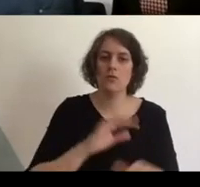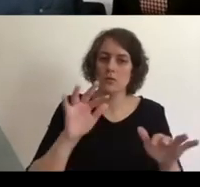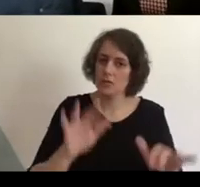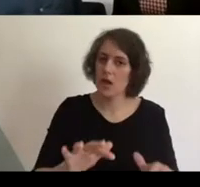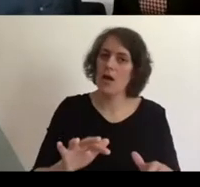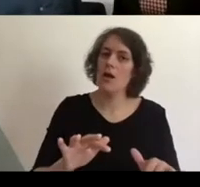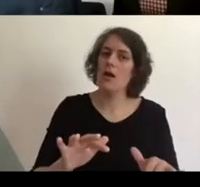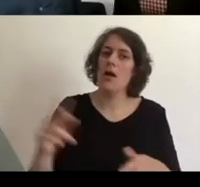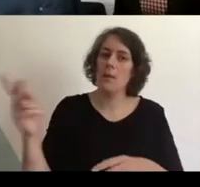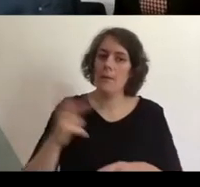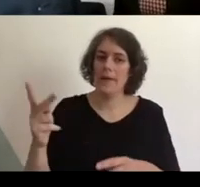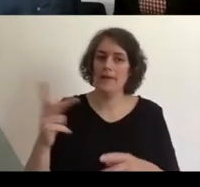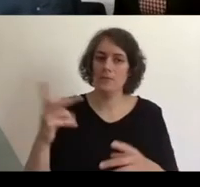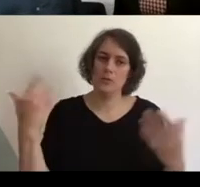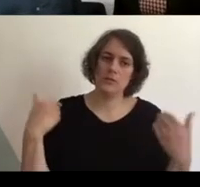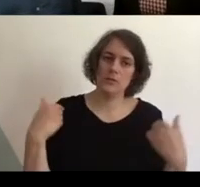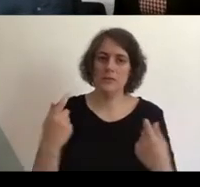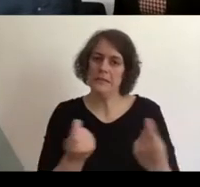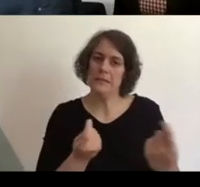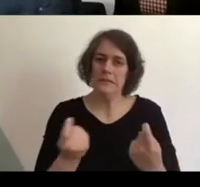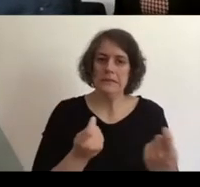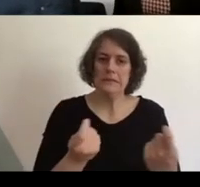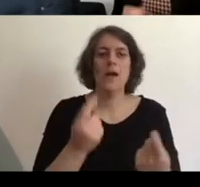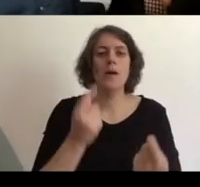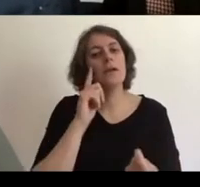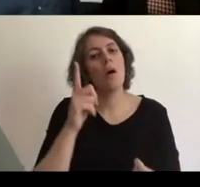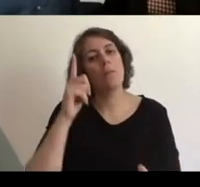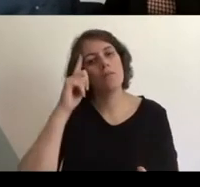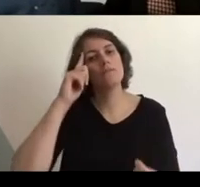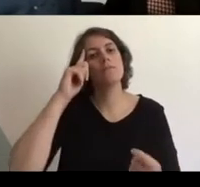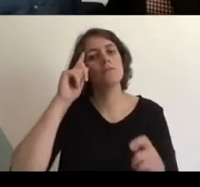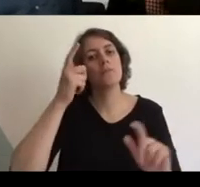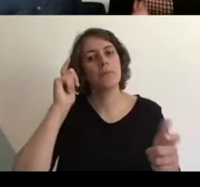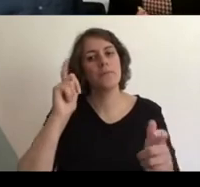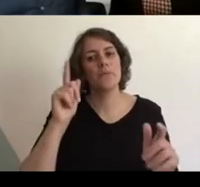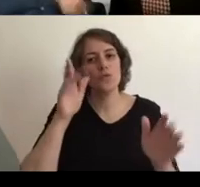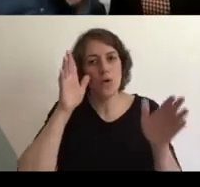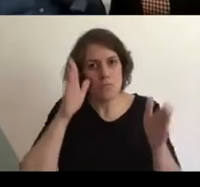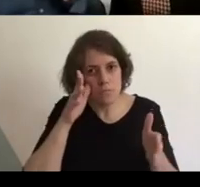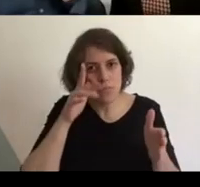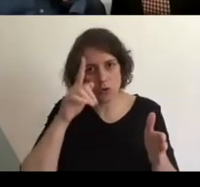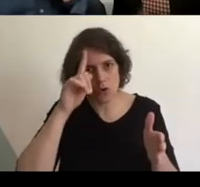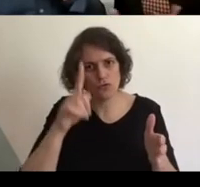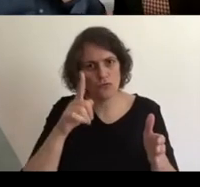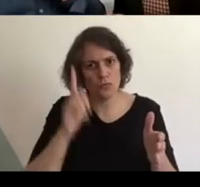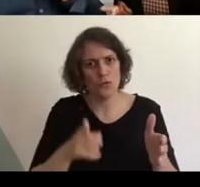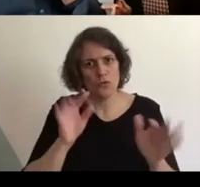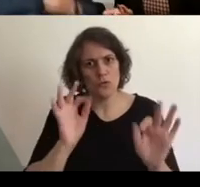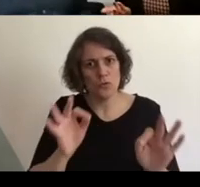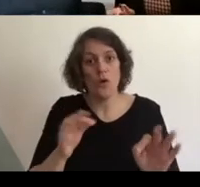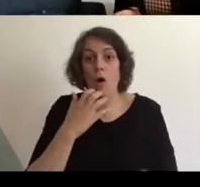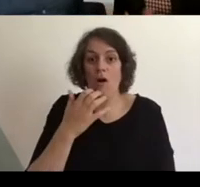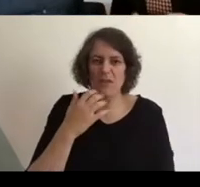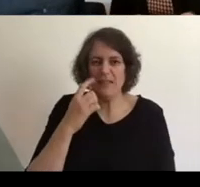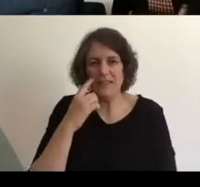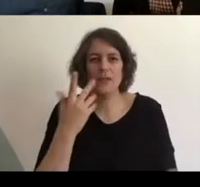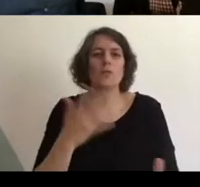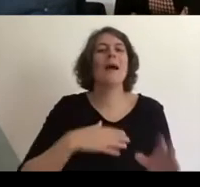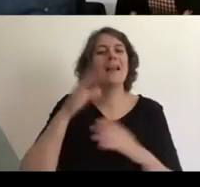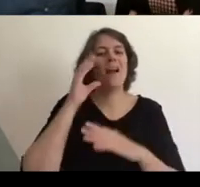Arbeitnehmer, aber ich merke tatsächlich da ein Umdenken. Man ist nicht mehr so steif wie früher, hoffe ich, denke ich, sind meine